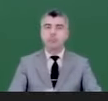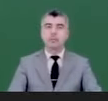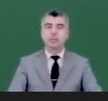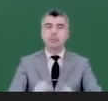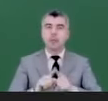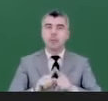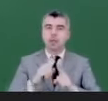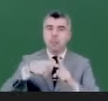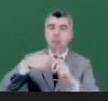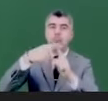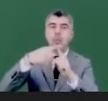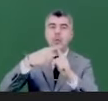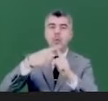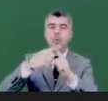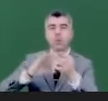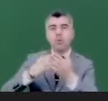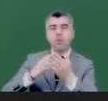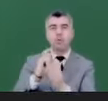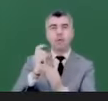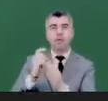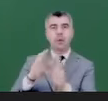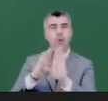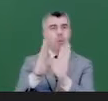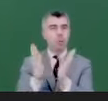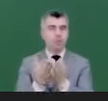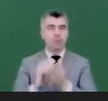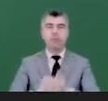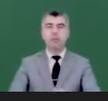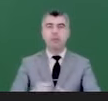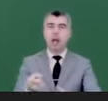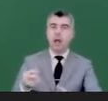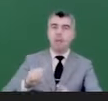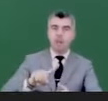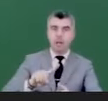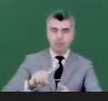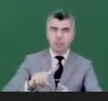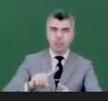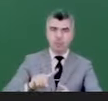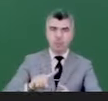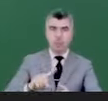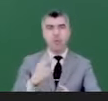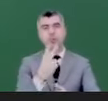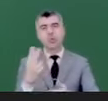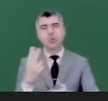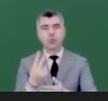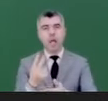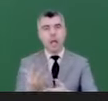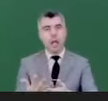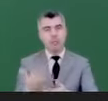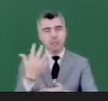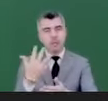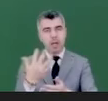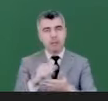اقرار زياده عامه في الاجور 1 درهم عبر الشطرين القسط